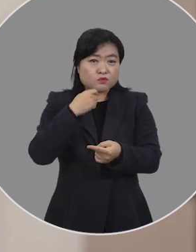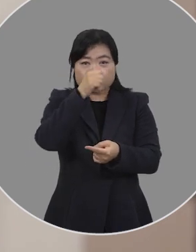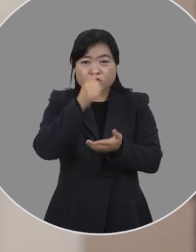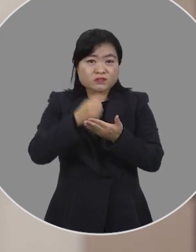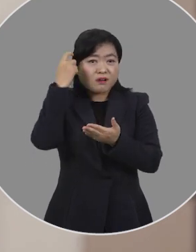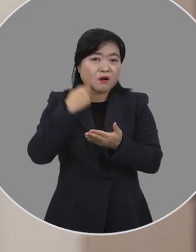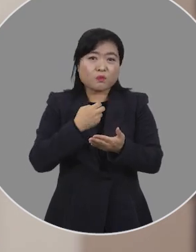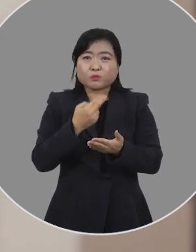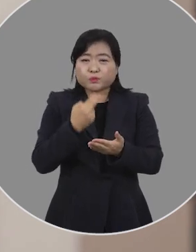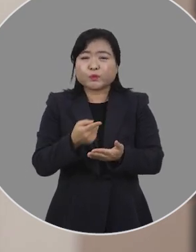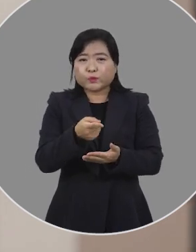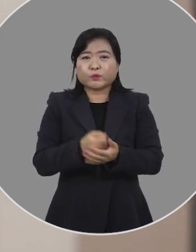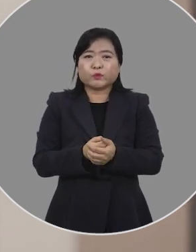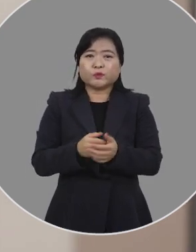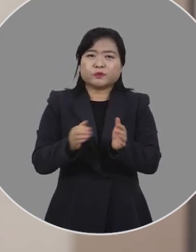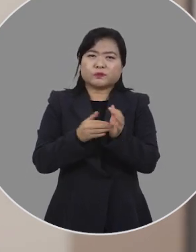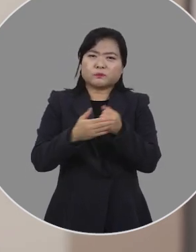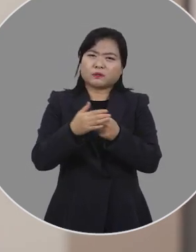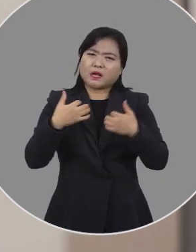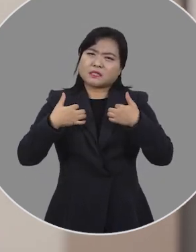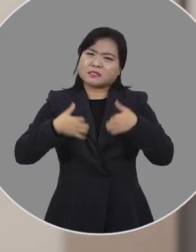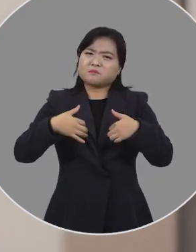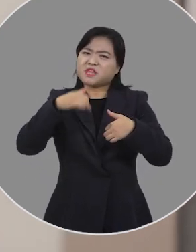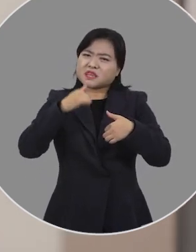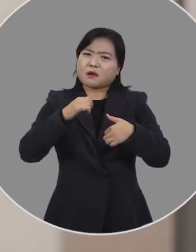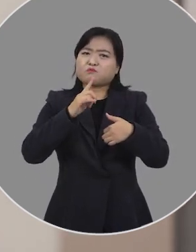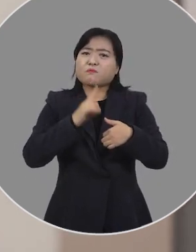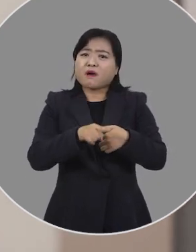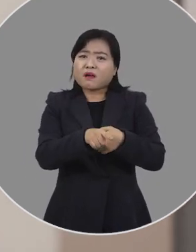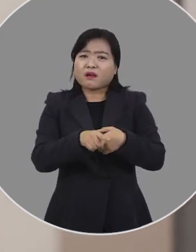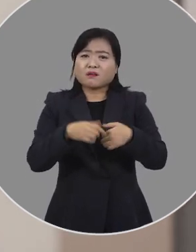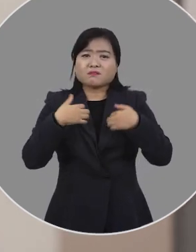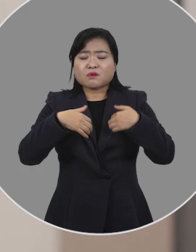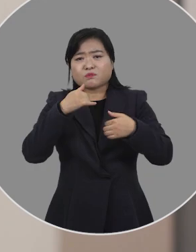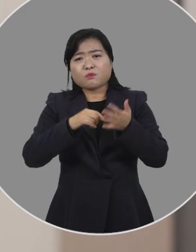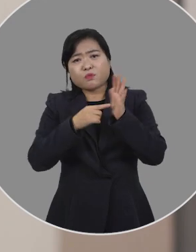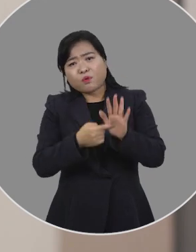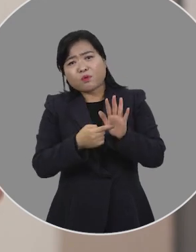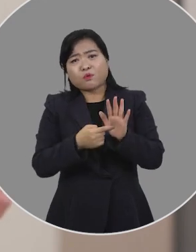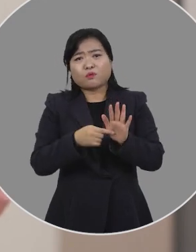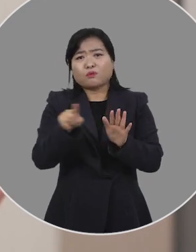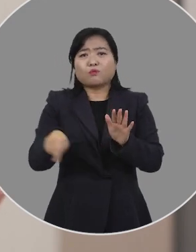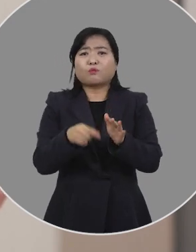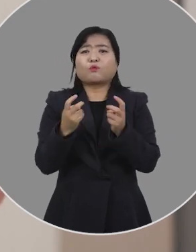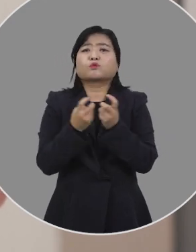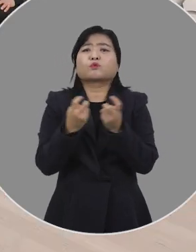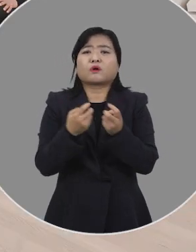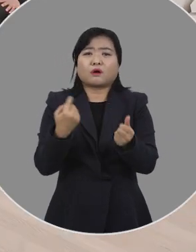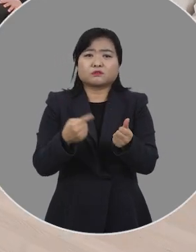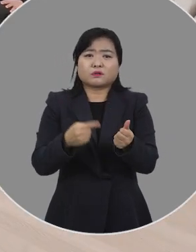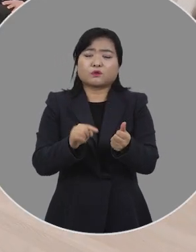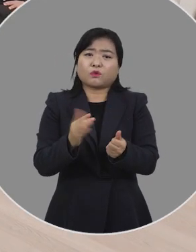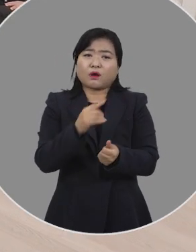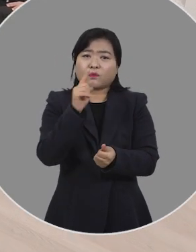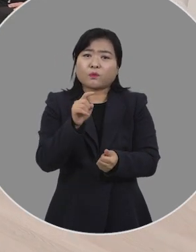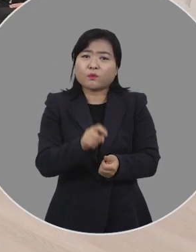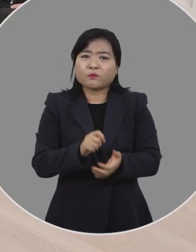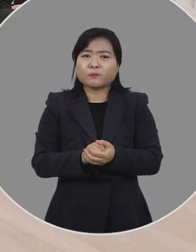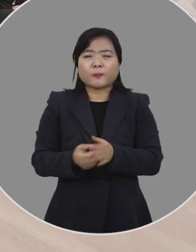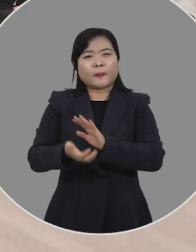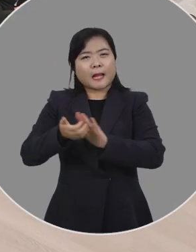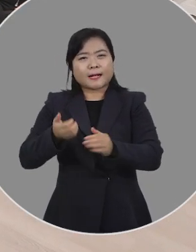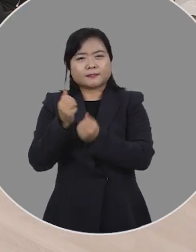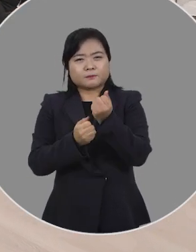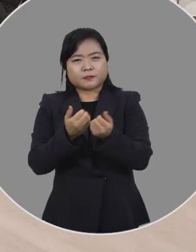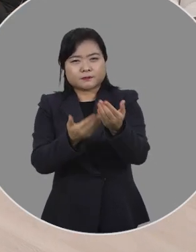거 찾아보기 너무 힘들고 이거 재미인데 이렇게 표현들 어떻게 가르치냐고요, 그렇죠? 그러니까 이게 아까